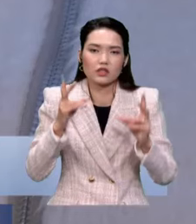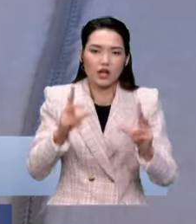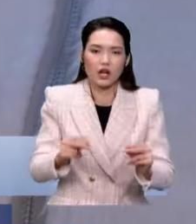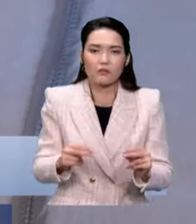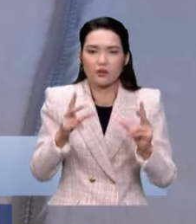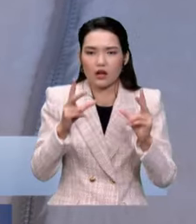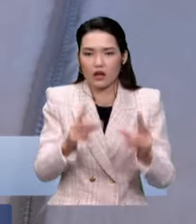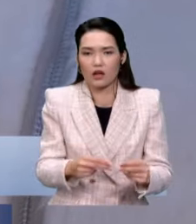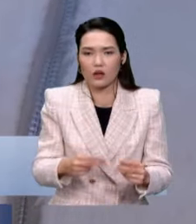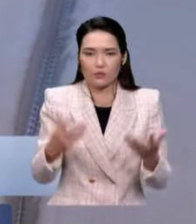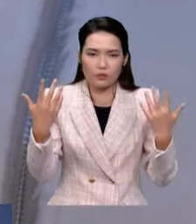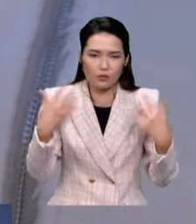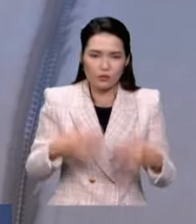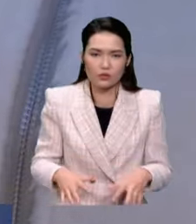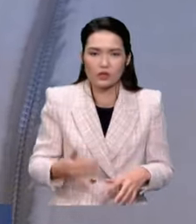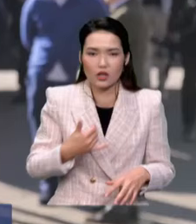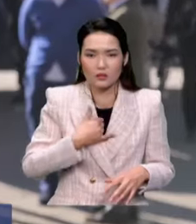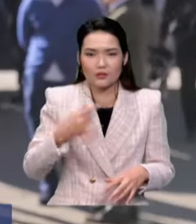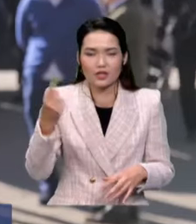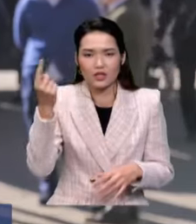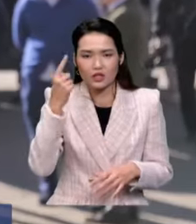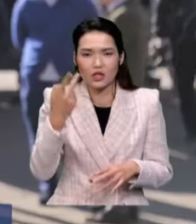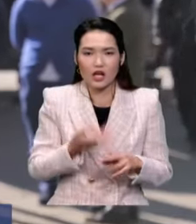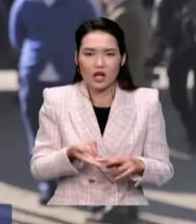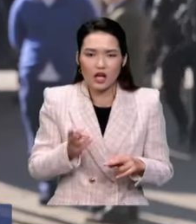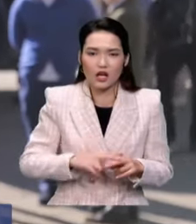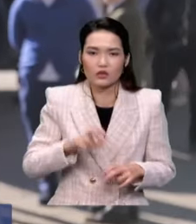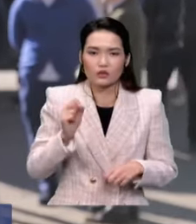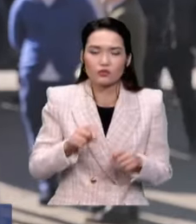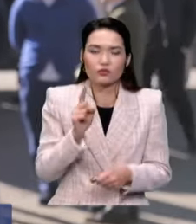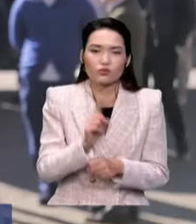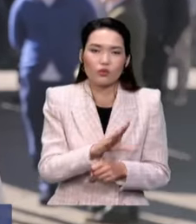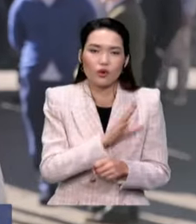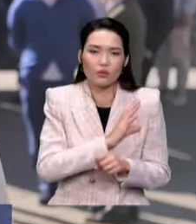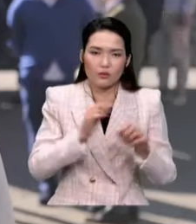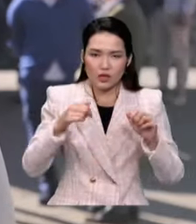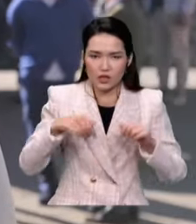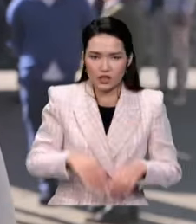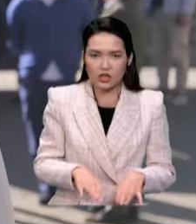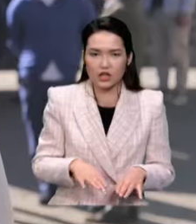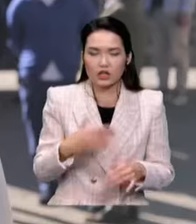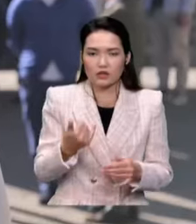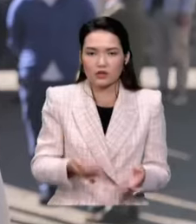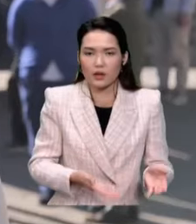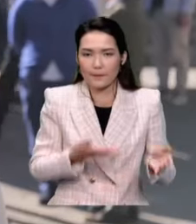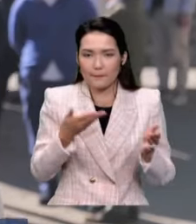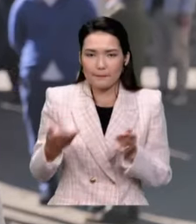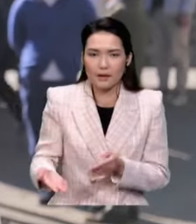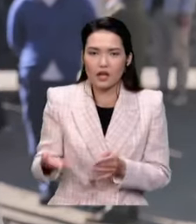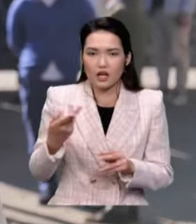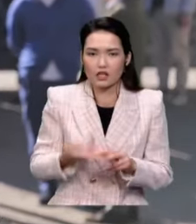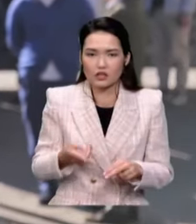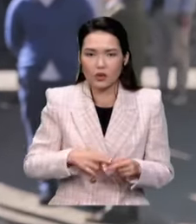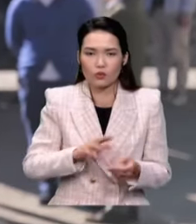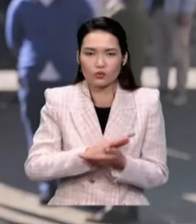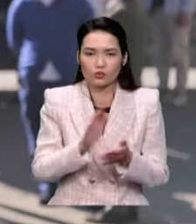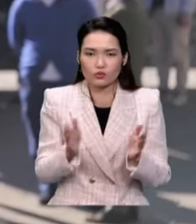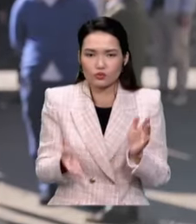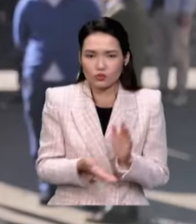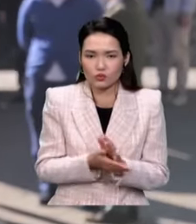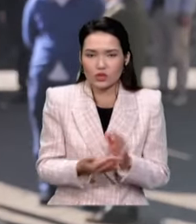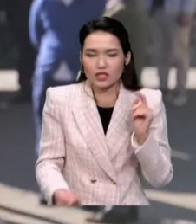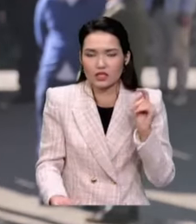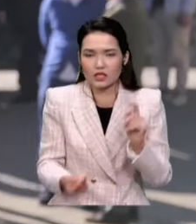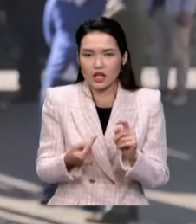слышим обещания Казалось бы в нашем понятии что власть это должна решить она должна Прив этого угода